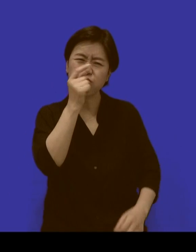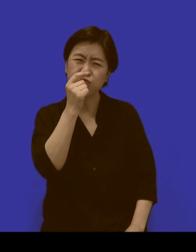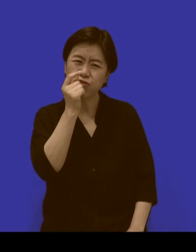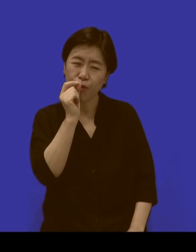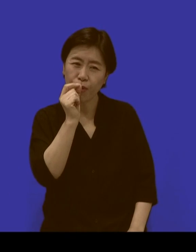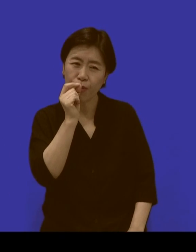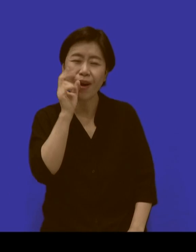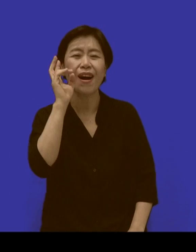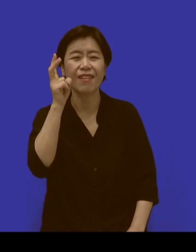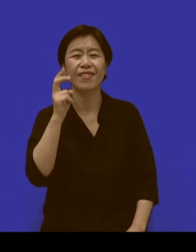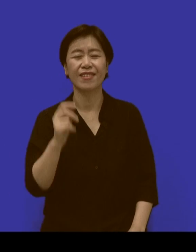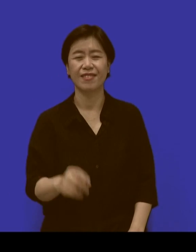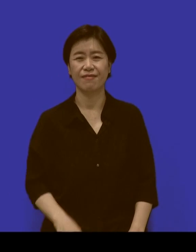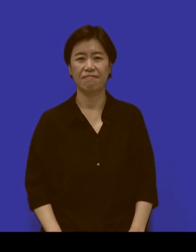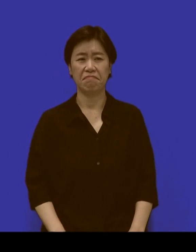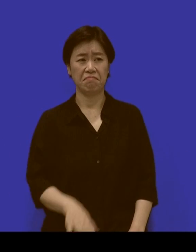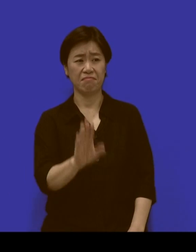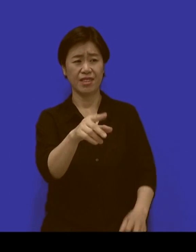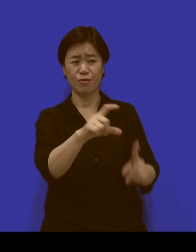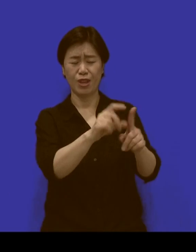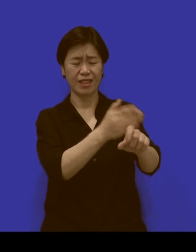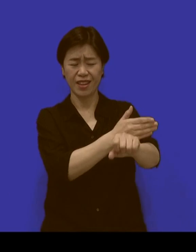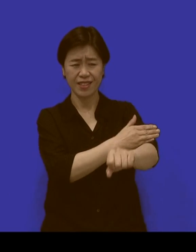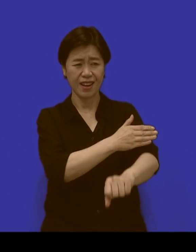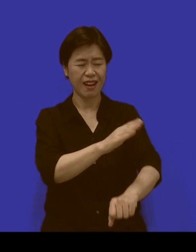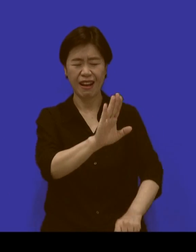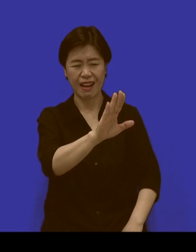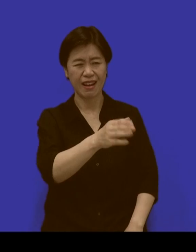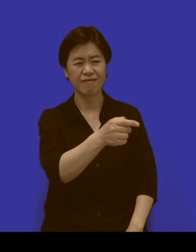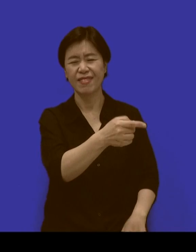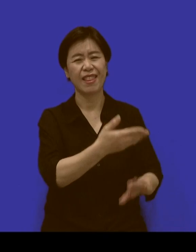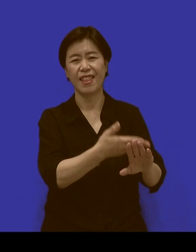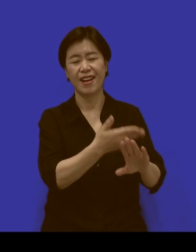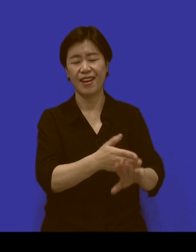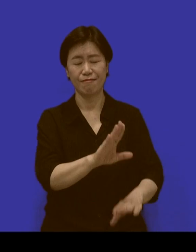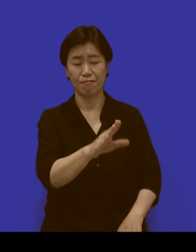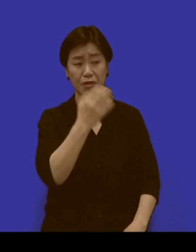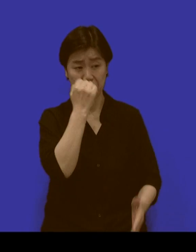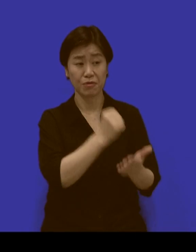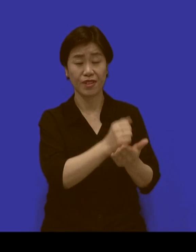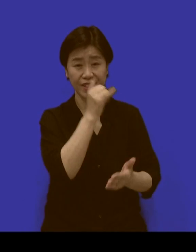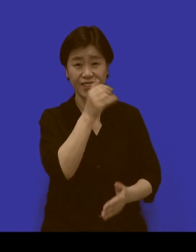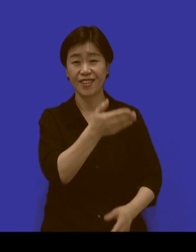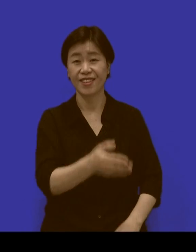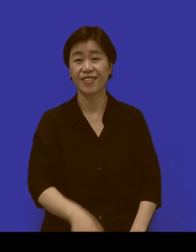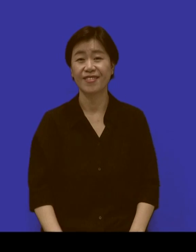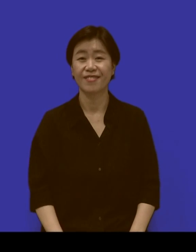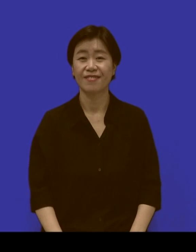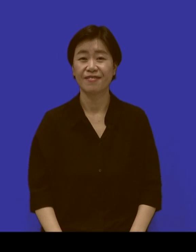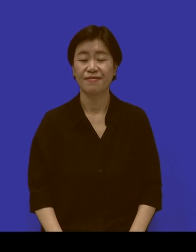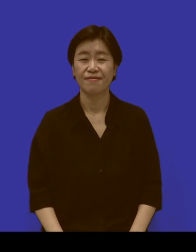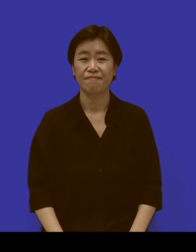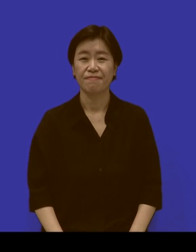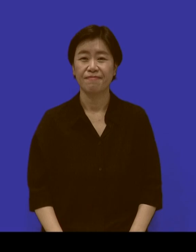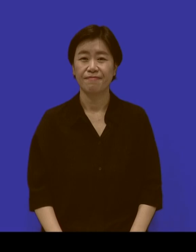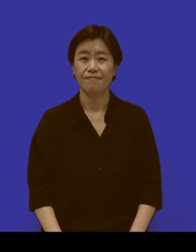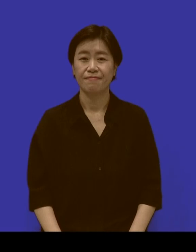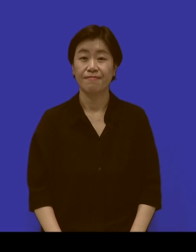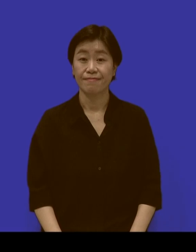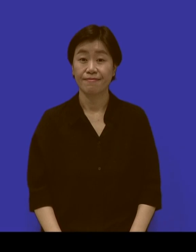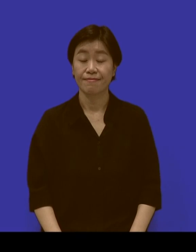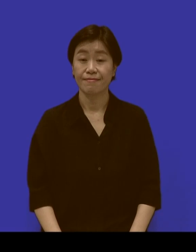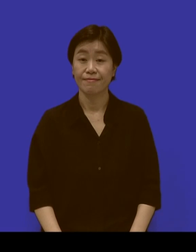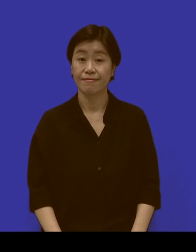소시오패스. 저는 그냥 그렇게 공부를 잘하니까 못한 애들 그냥 무시했던 거지 뭐 그렇잖아요. 그건 좀 솔직히 그걸 몰라. 그 정도 갖고 뭐 근데